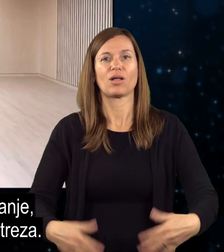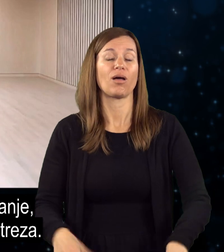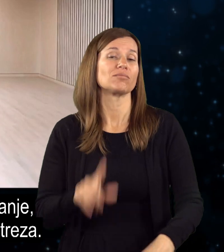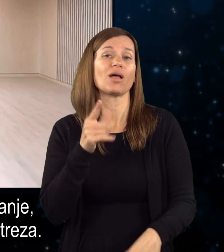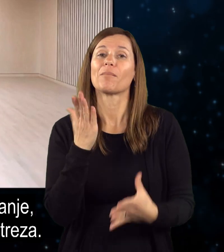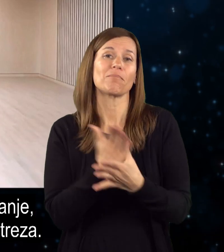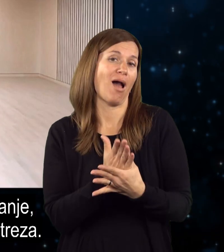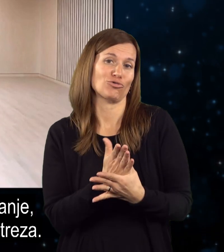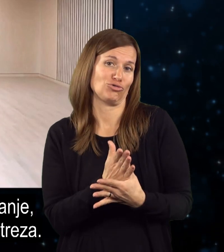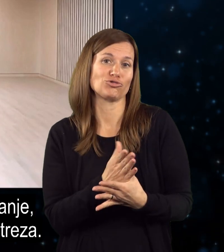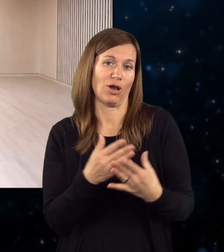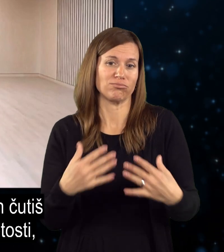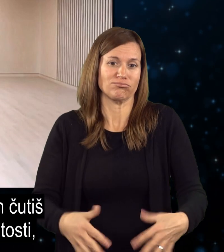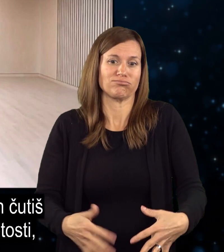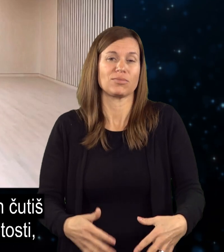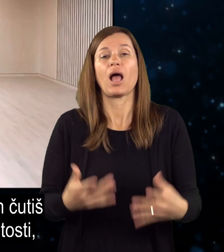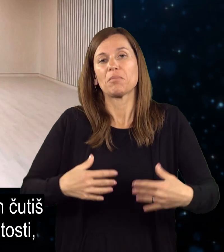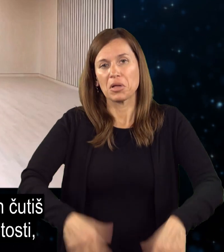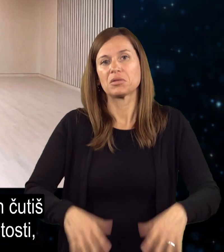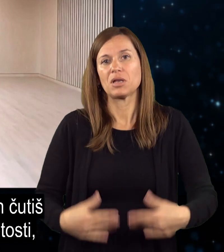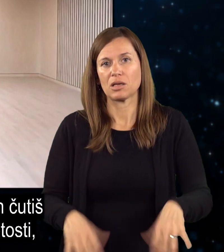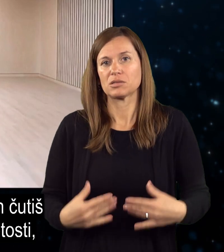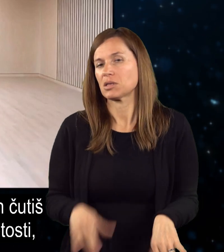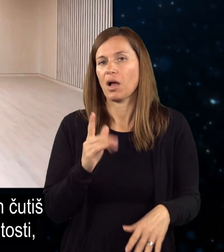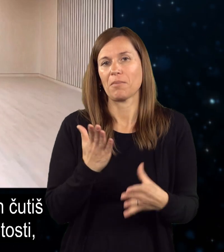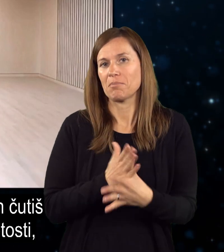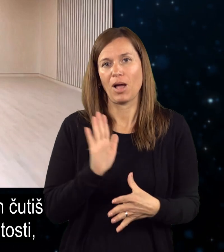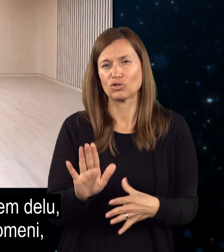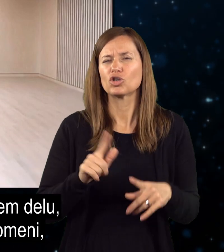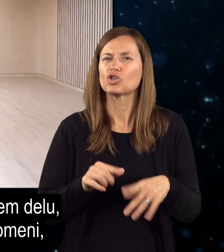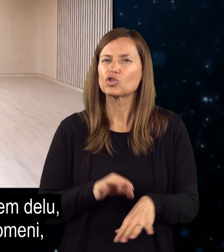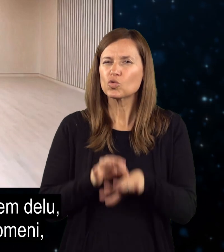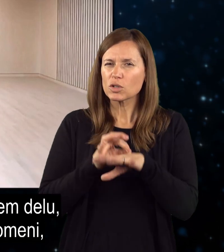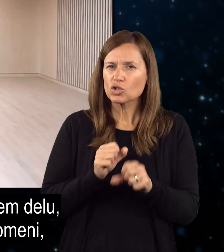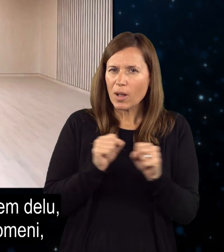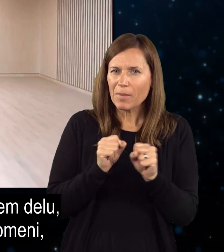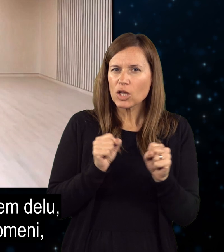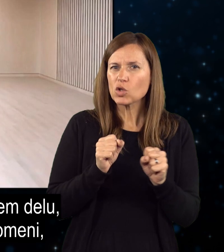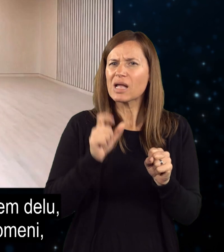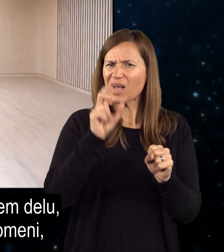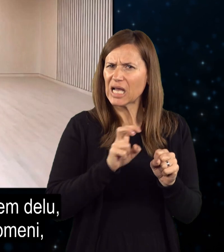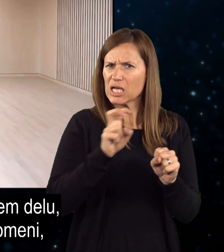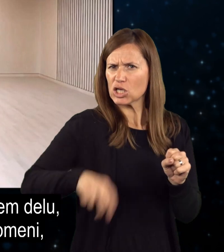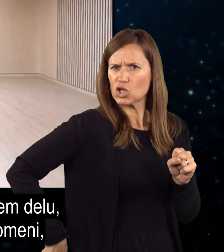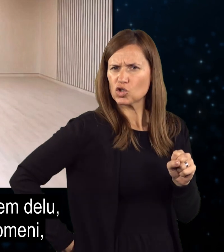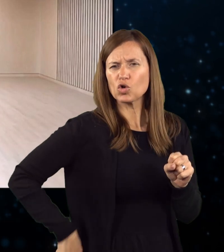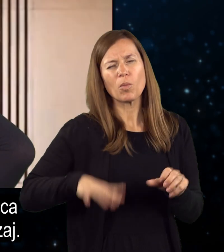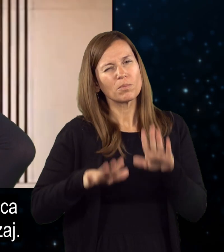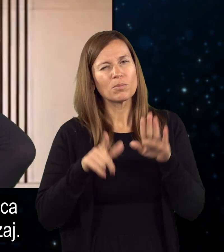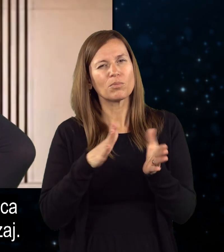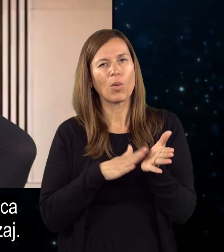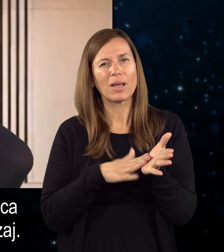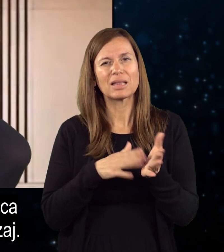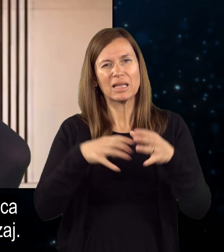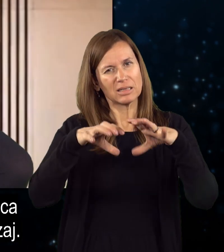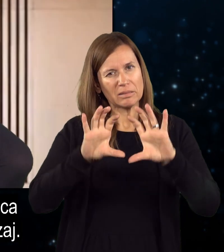ta trenutek ustreza. Če med tresanjem čutiš kakršnekoli napetosti, če jih čutiš v ledvenem delu, to najverjetneje pomeni, da tvoja zadnjica